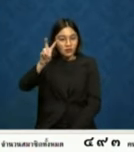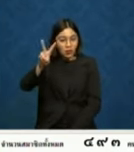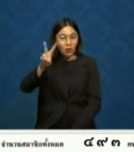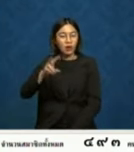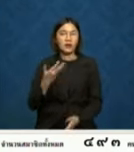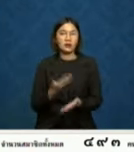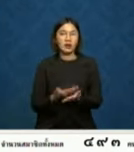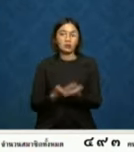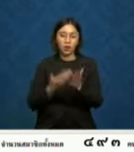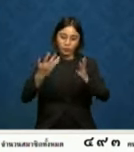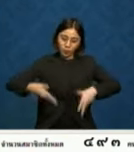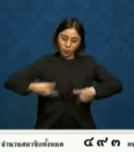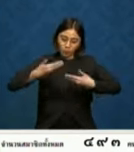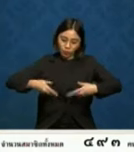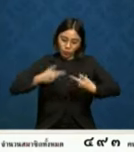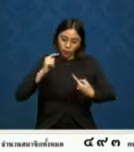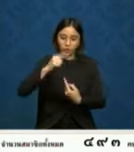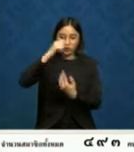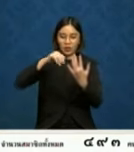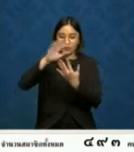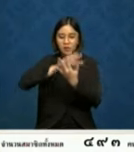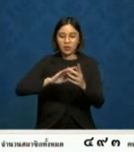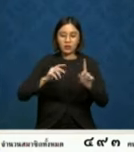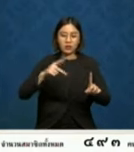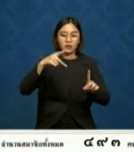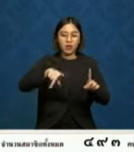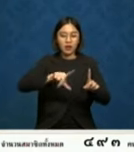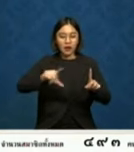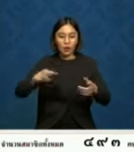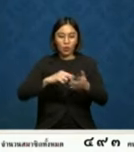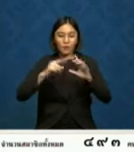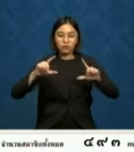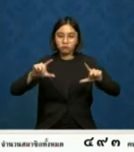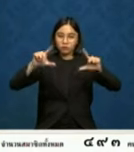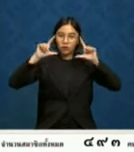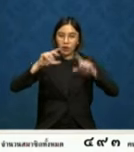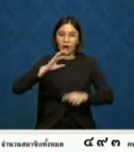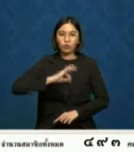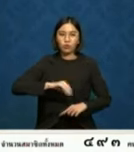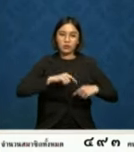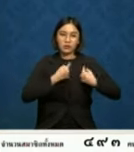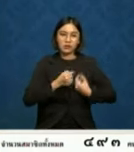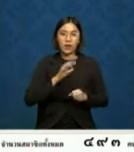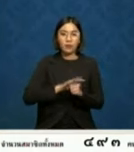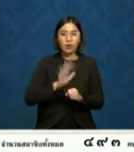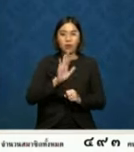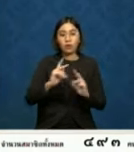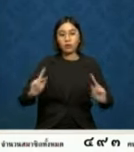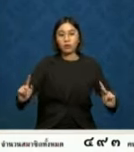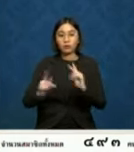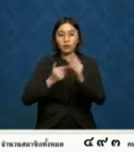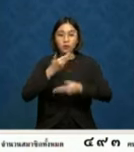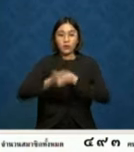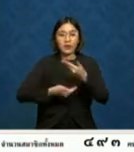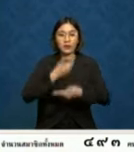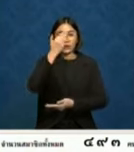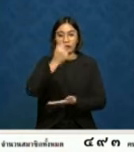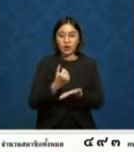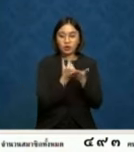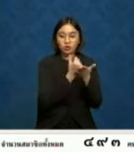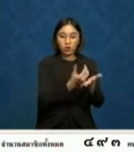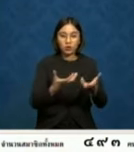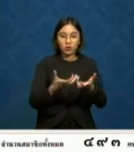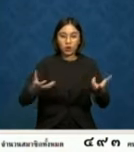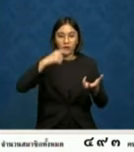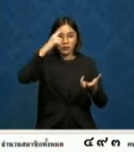นำเม็ดเงินเข้าประเทศได้เป็นพันล้านบาทนะครับซึ่งเป็นผลงานที่นพึงพอใจของกระทรวงพาณิชย์ในการที่จะช่วยนำสินค้า